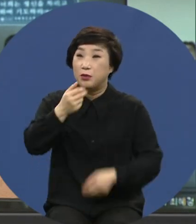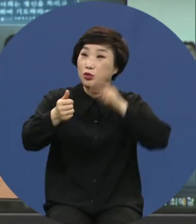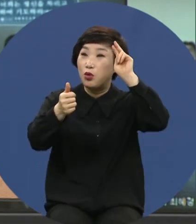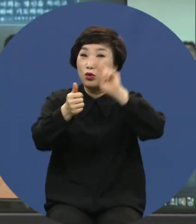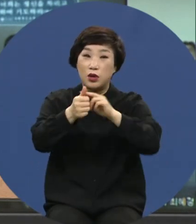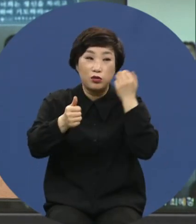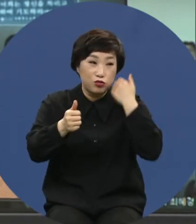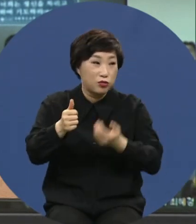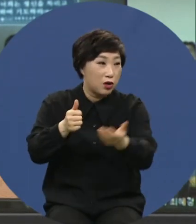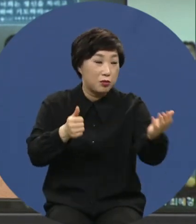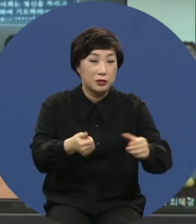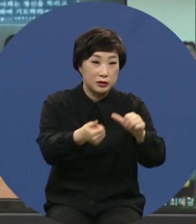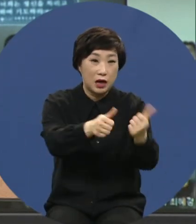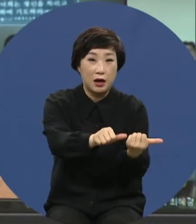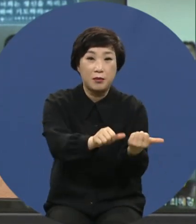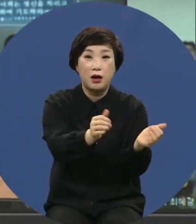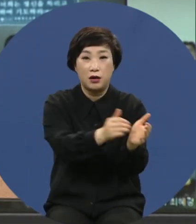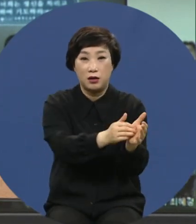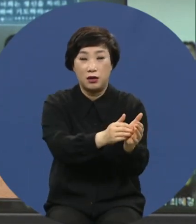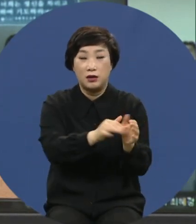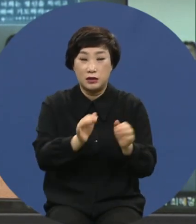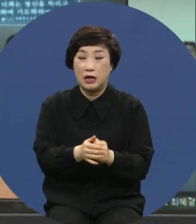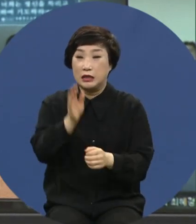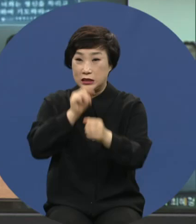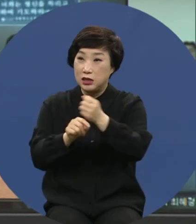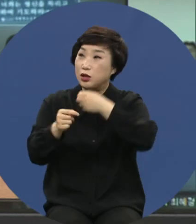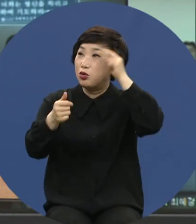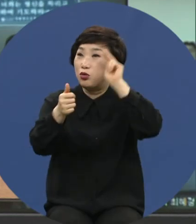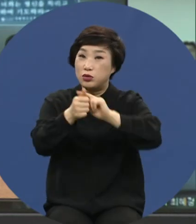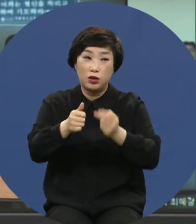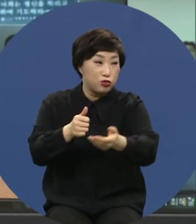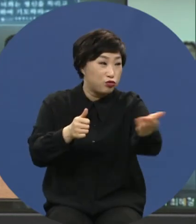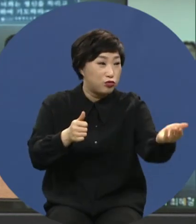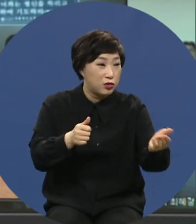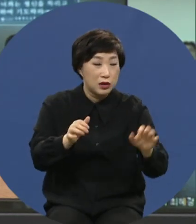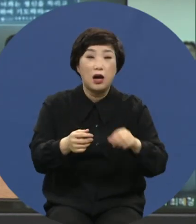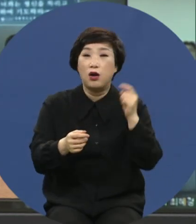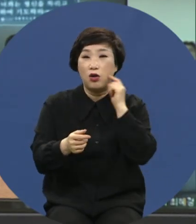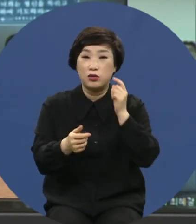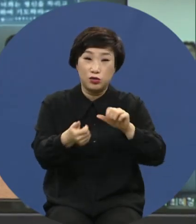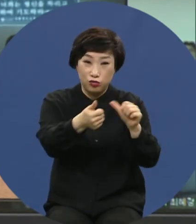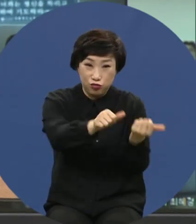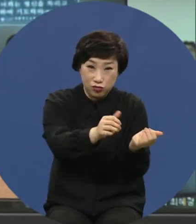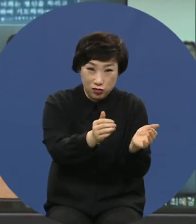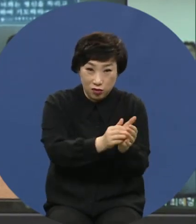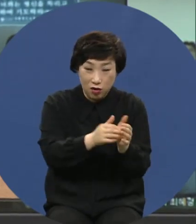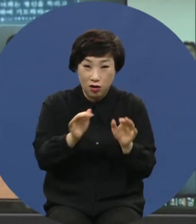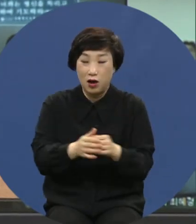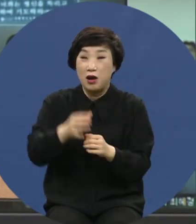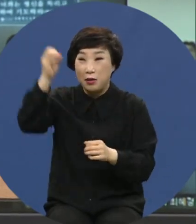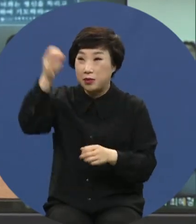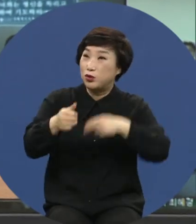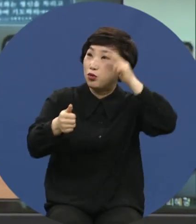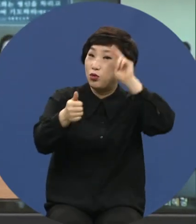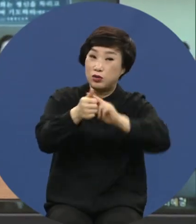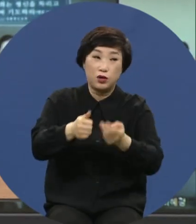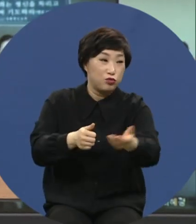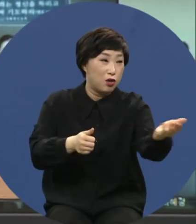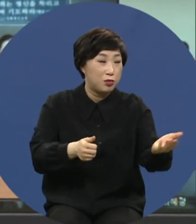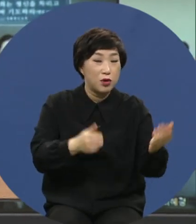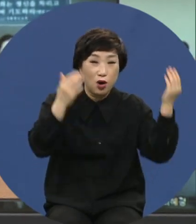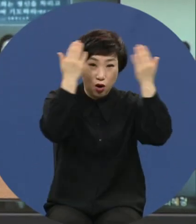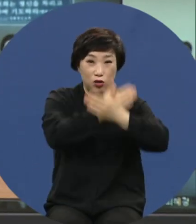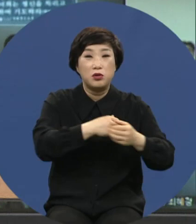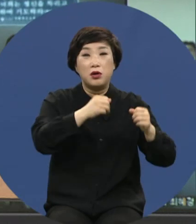도전자는 사망으로 죽을 것이요, 진리의 도전자는 거짓으로 죽을 것이요, 빛의